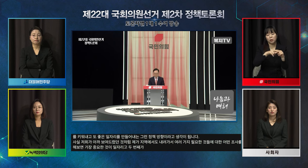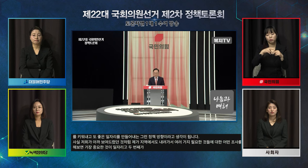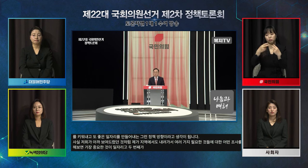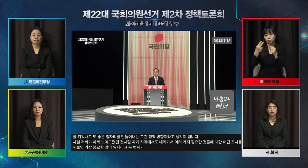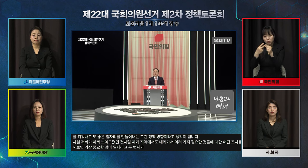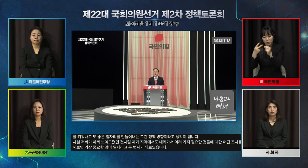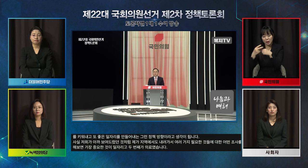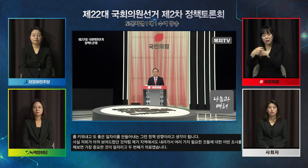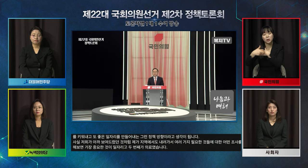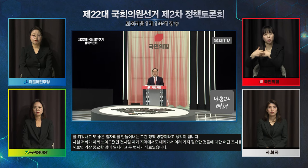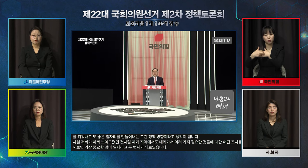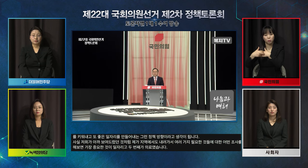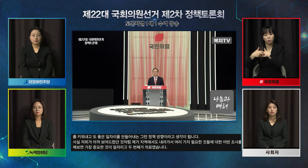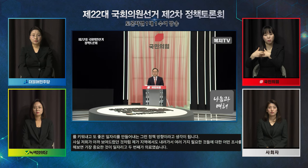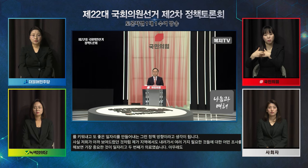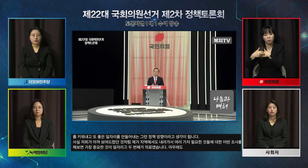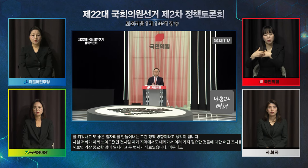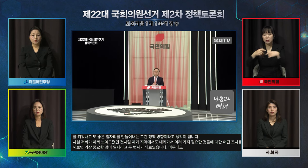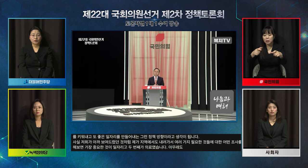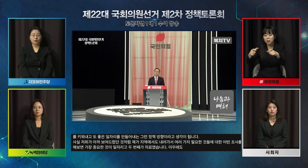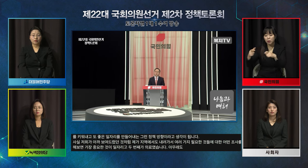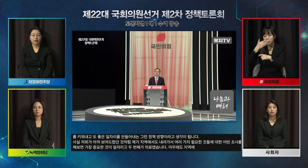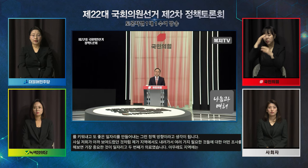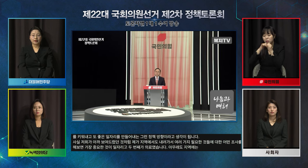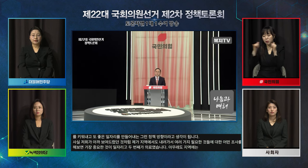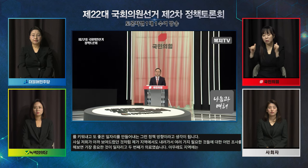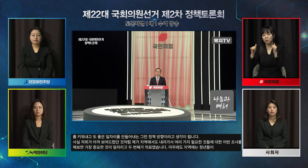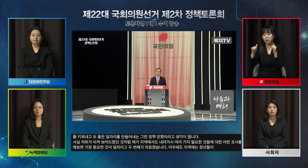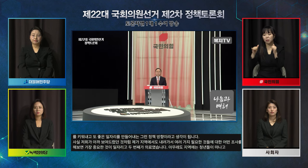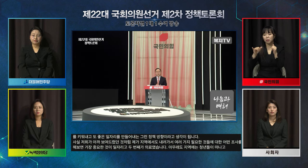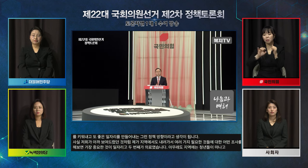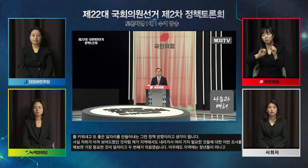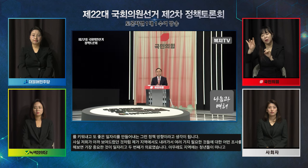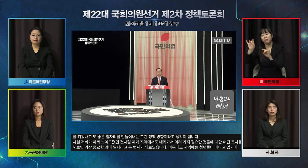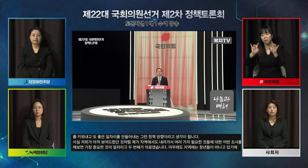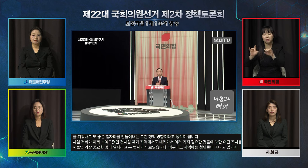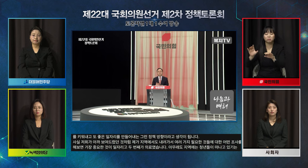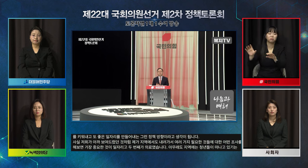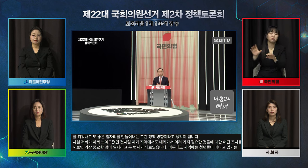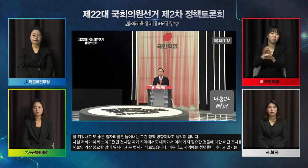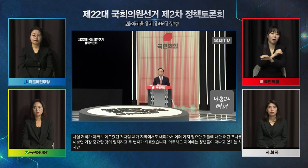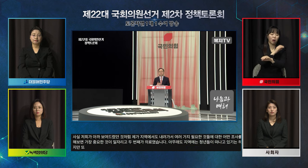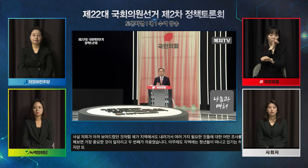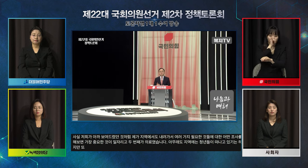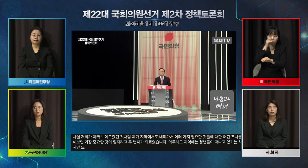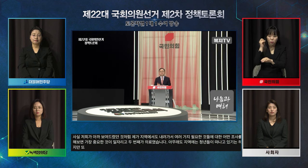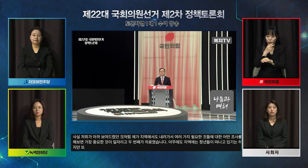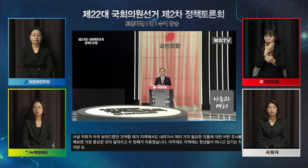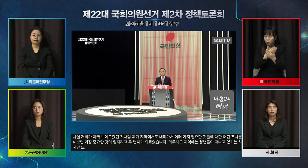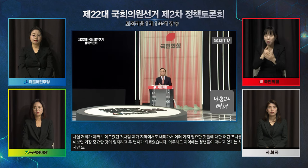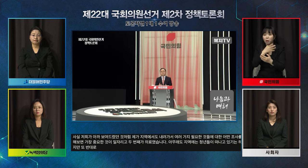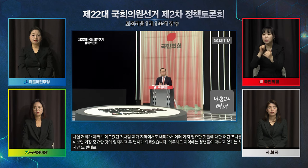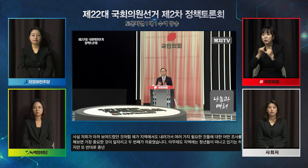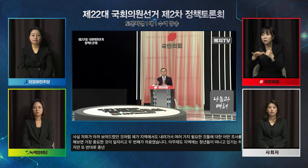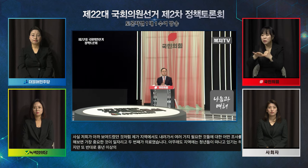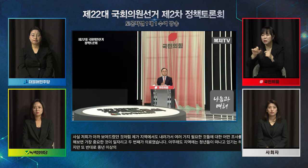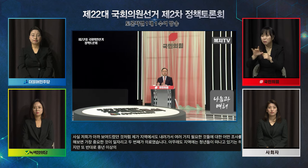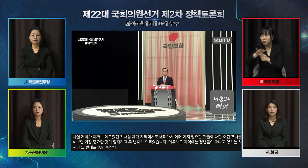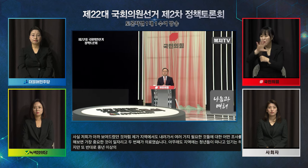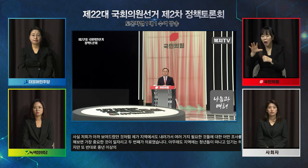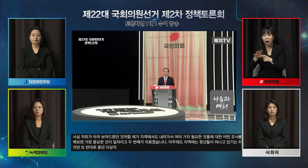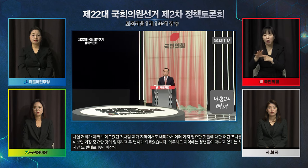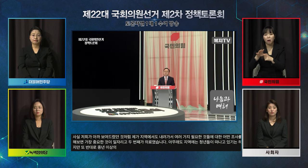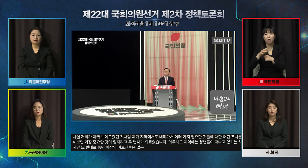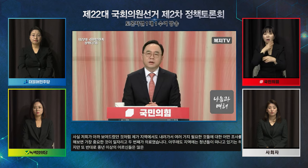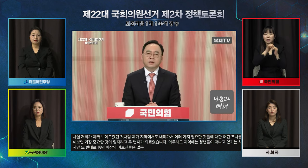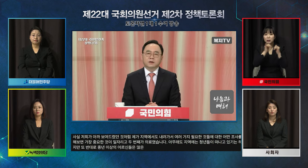아무래도 지역에는 청년들이 떠나고 있긴 하지만 또 반대로 중년 이상의 어르신들은 많은 부분들이 또 지역으로